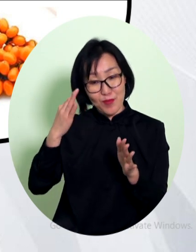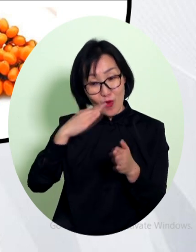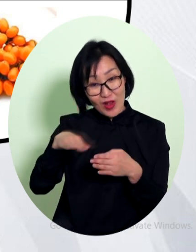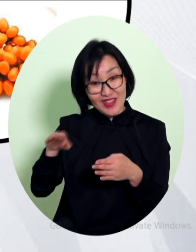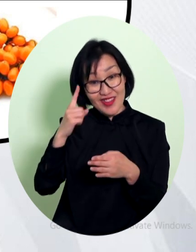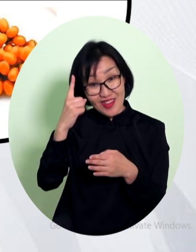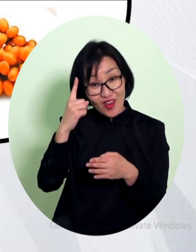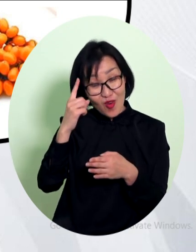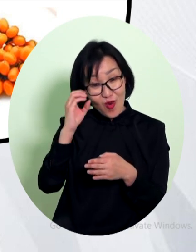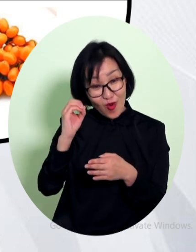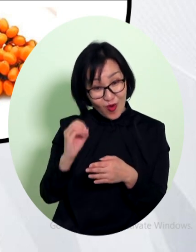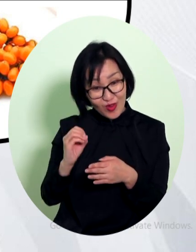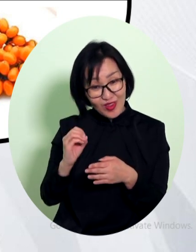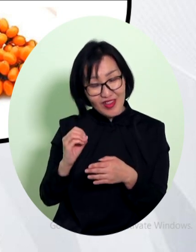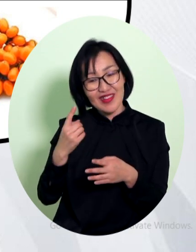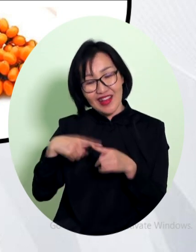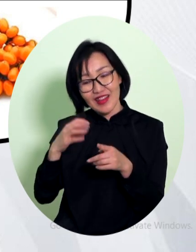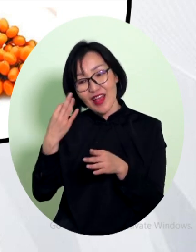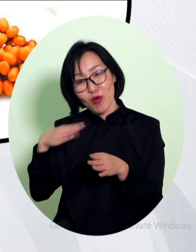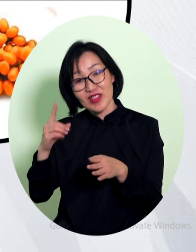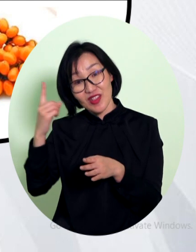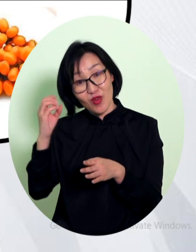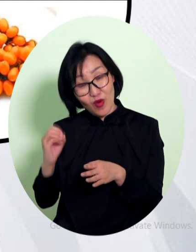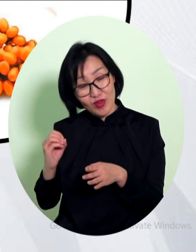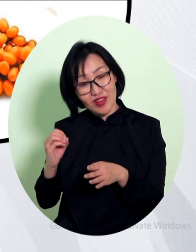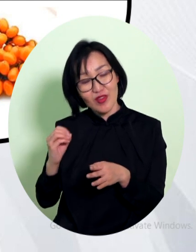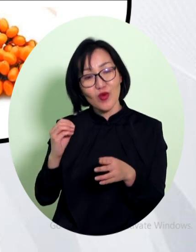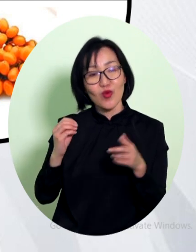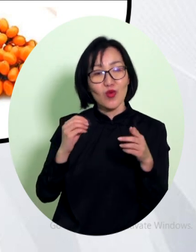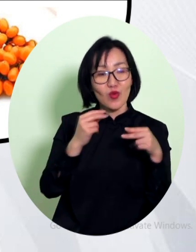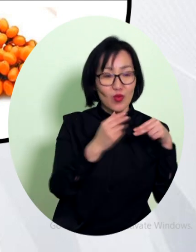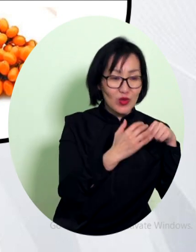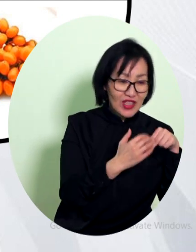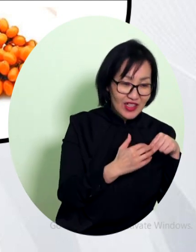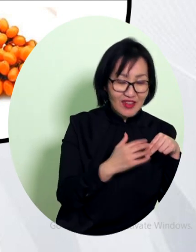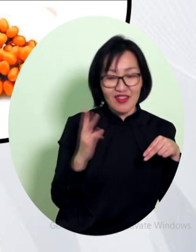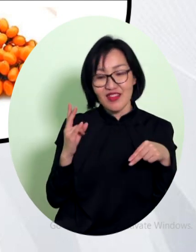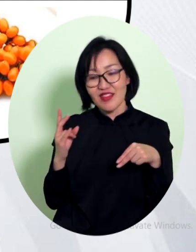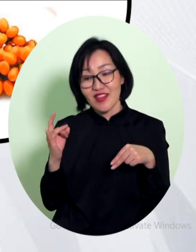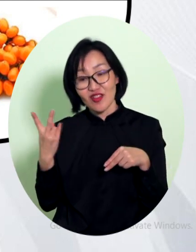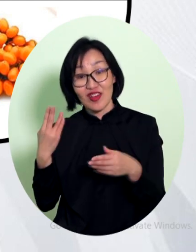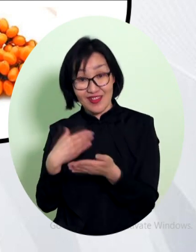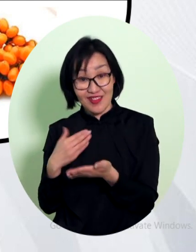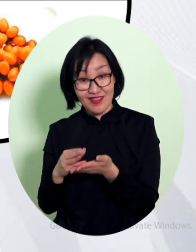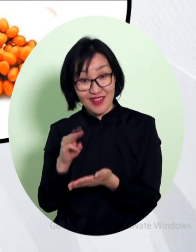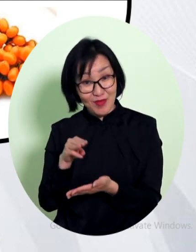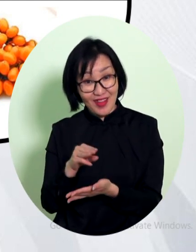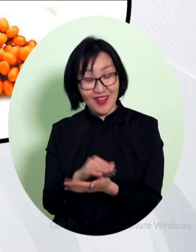8/1% нэрс нөгөө 8/1 нь бас юу байна? Гүзээлцэг нь эзэлж байна.